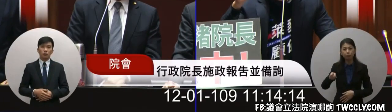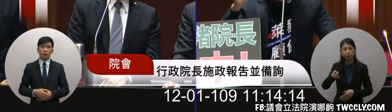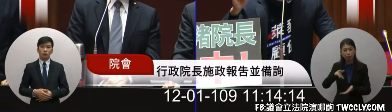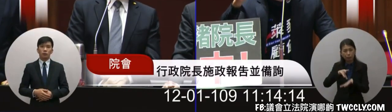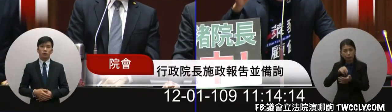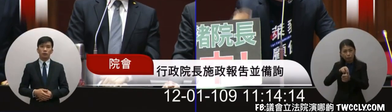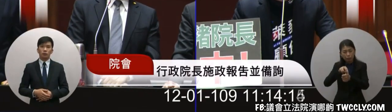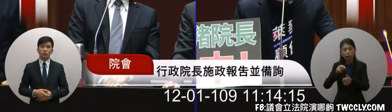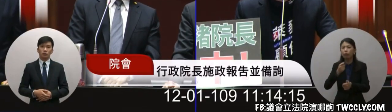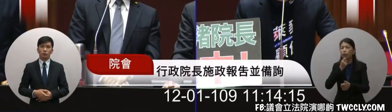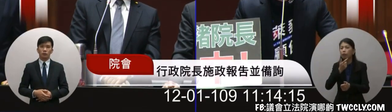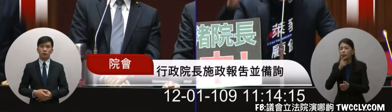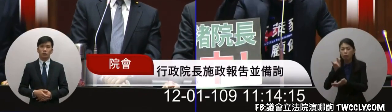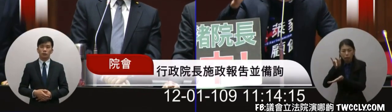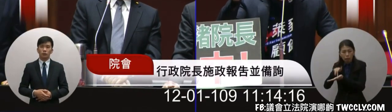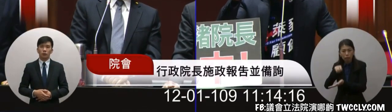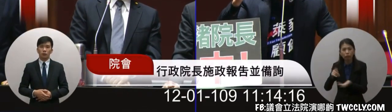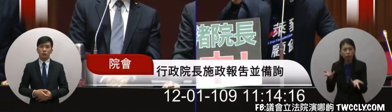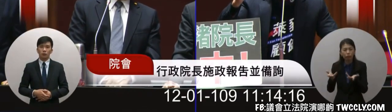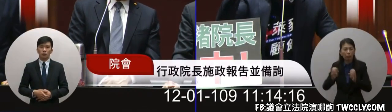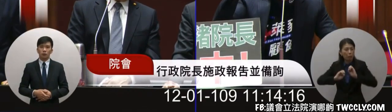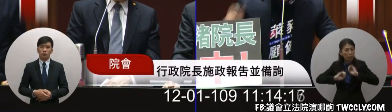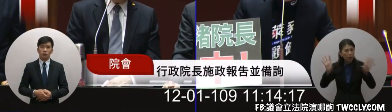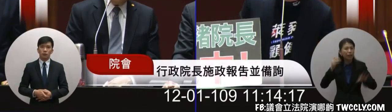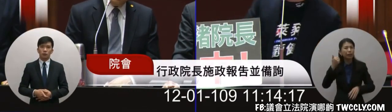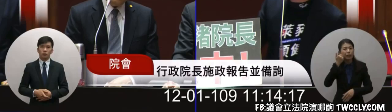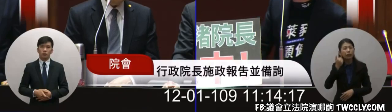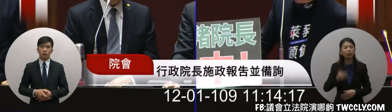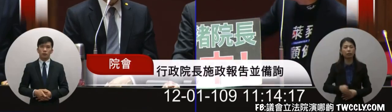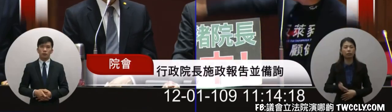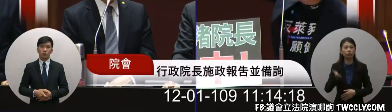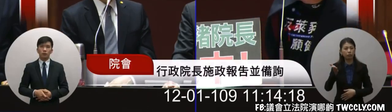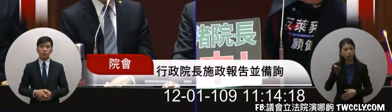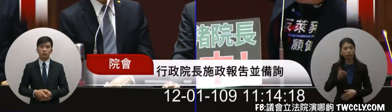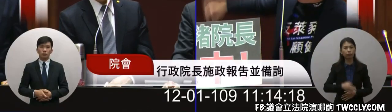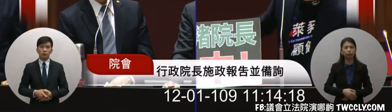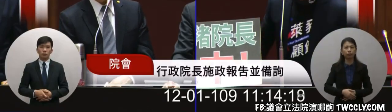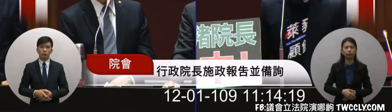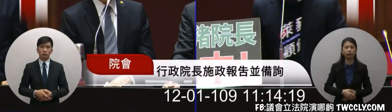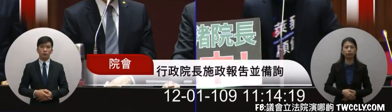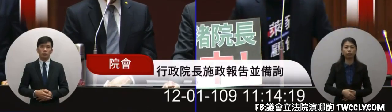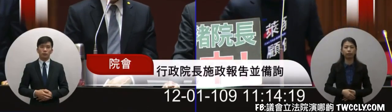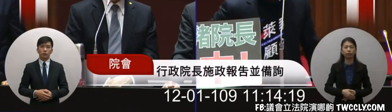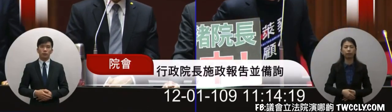巴胺等于毒这件事情告诉国人的。来，